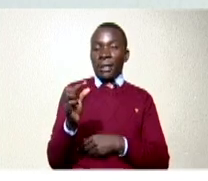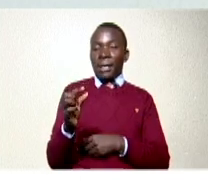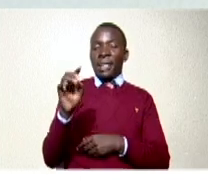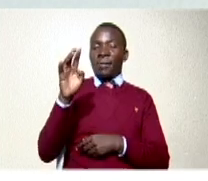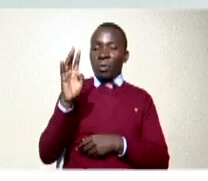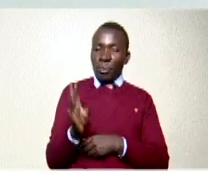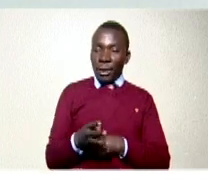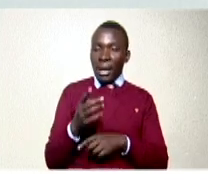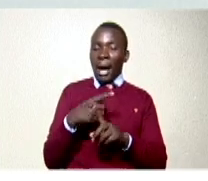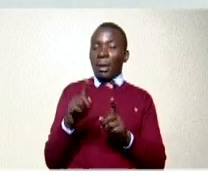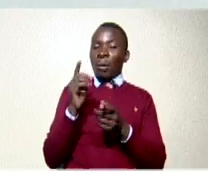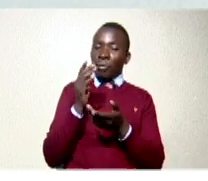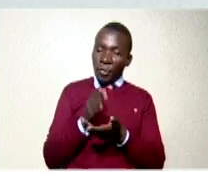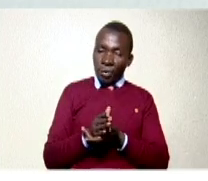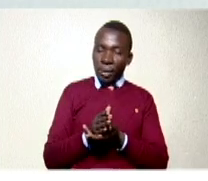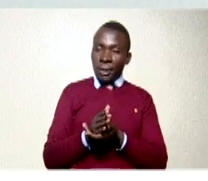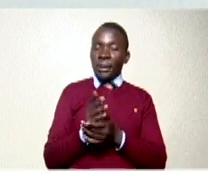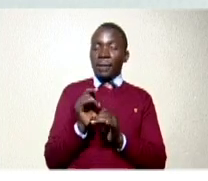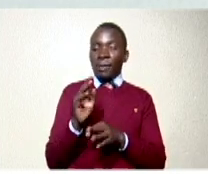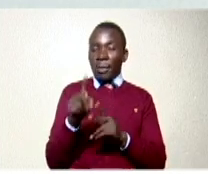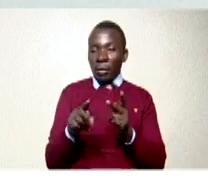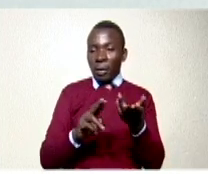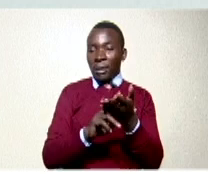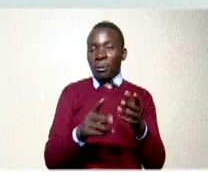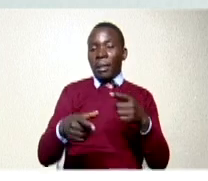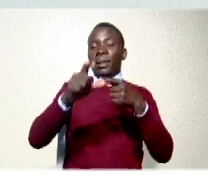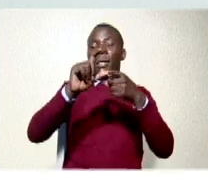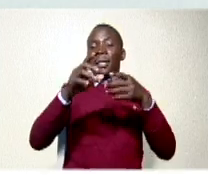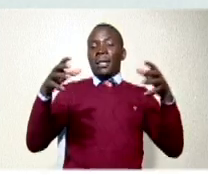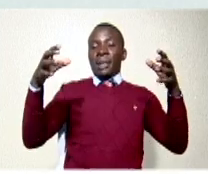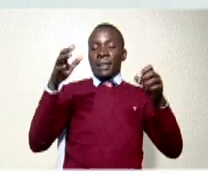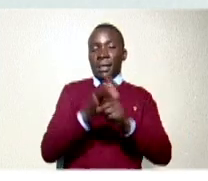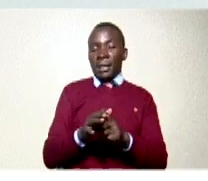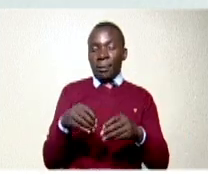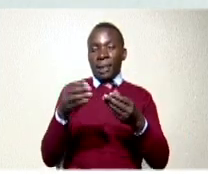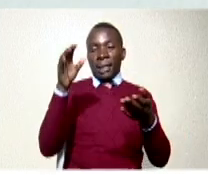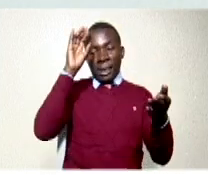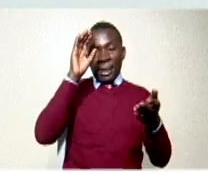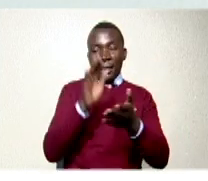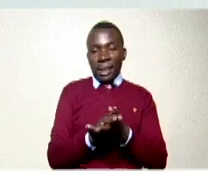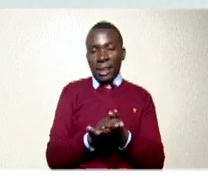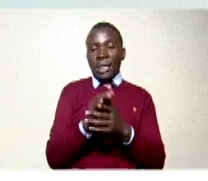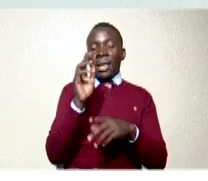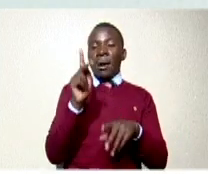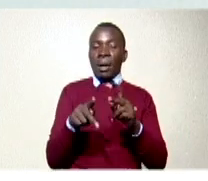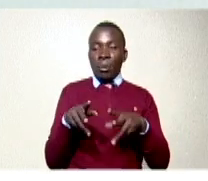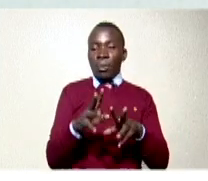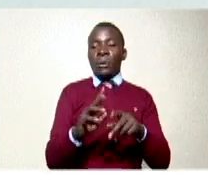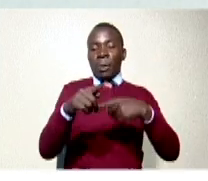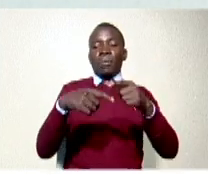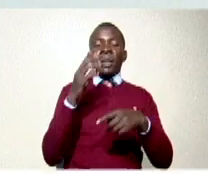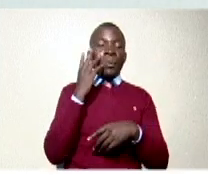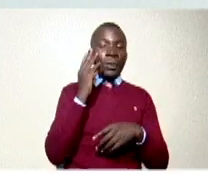y'400,000 ariko byibuze kuba abantu bayikoresha bariyongereye cyane nabyo biratanga icyizere ko abantu uko bagenda